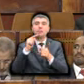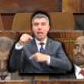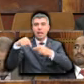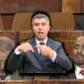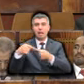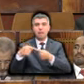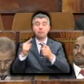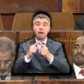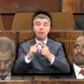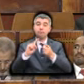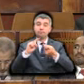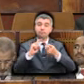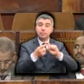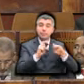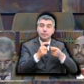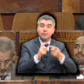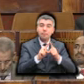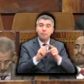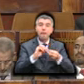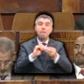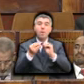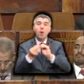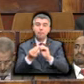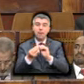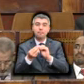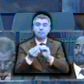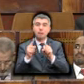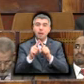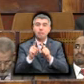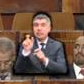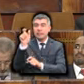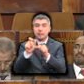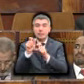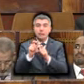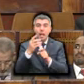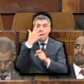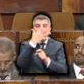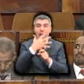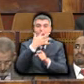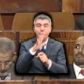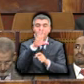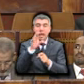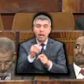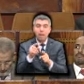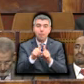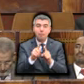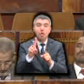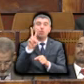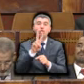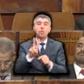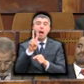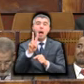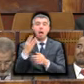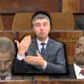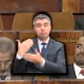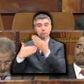من الاحتقان والاحتكاك بين هؤلاء المهاجرين وسكان المحيط. وهنا أحيلكم على ما وقع الجمعة الفائت